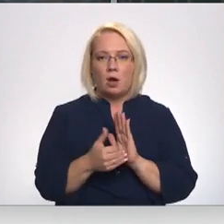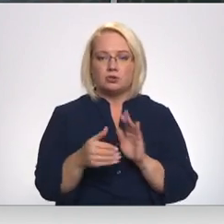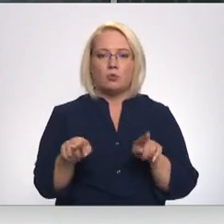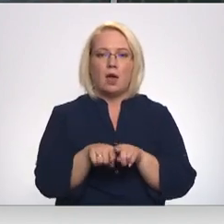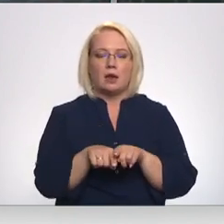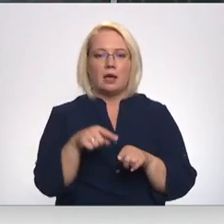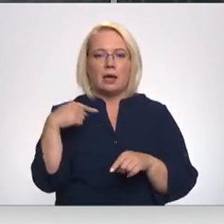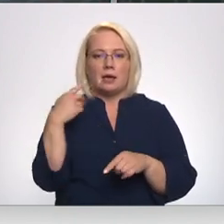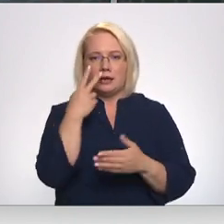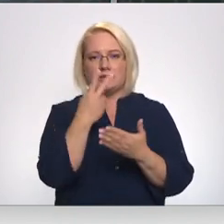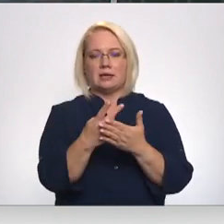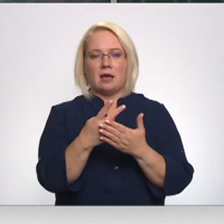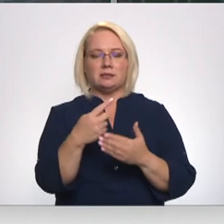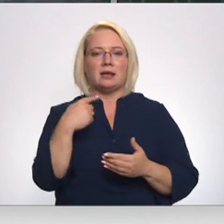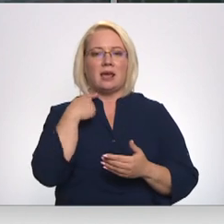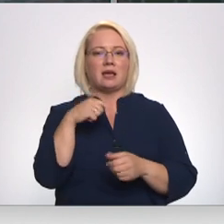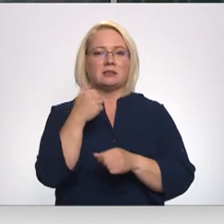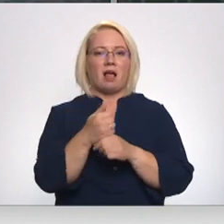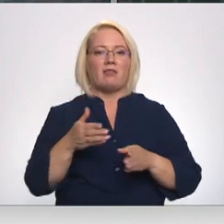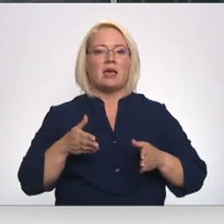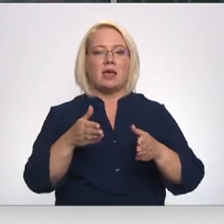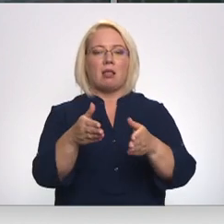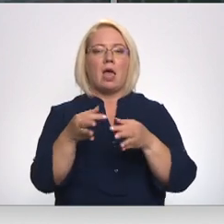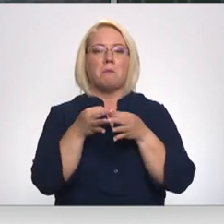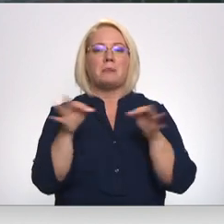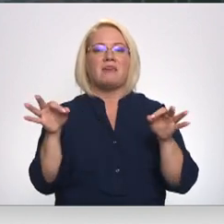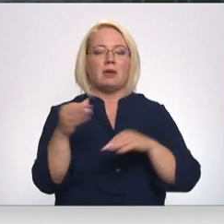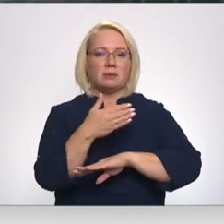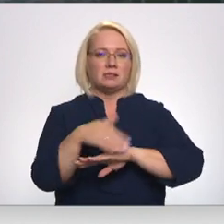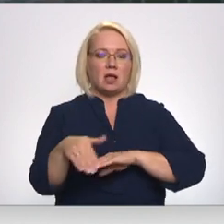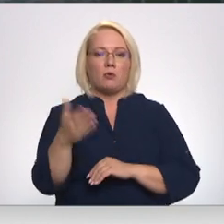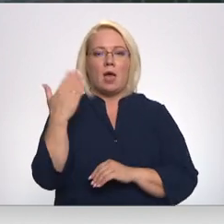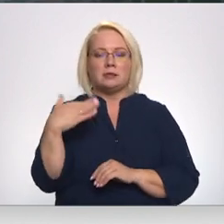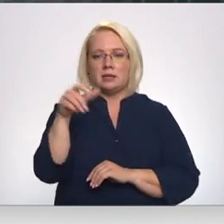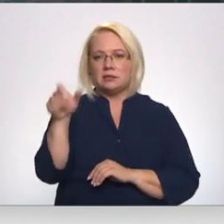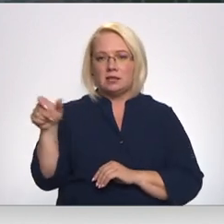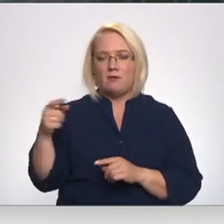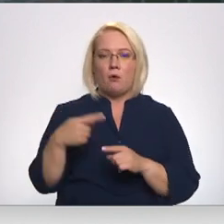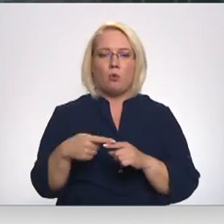arī izskats Rīgas galvenajai ielai Brīvības ielai un aicina cilvēkus un arī